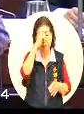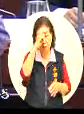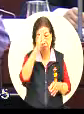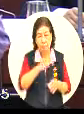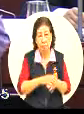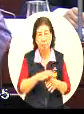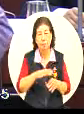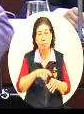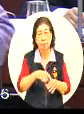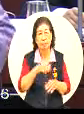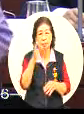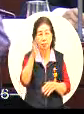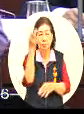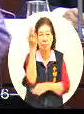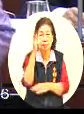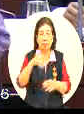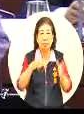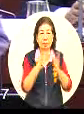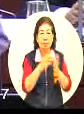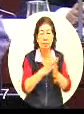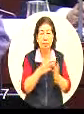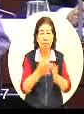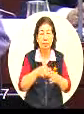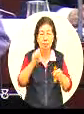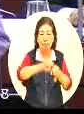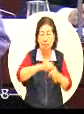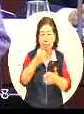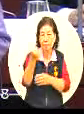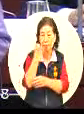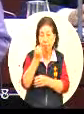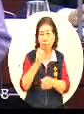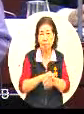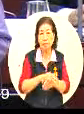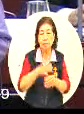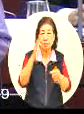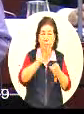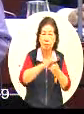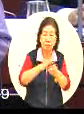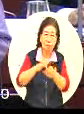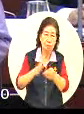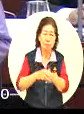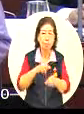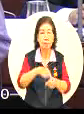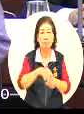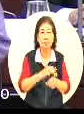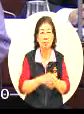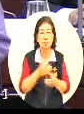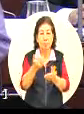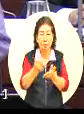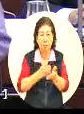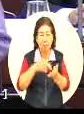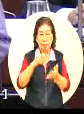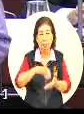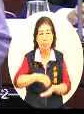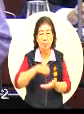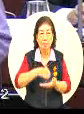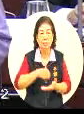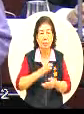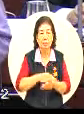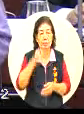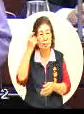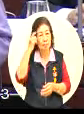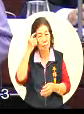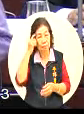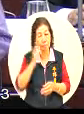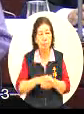安全结构补强的布料，好、哦，啊来做都正单议员有真济思考，讲会当